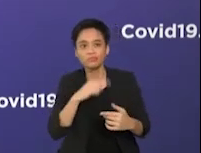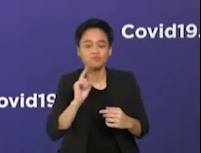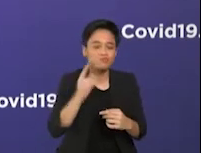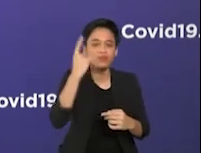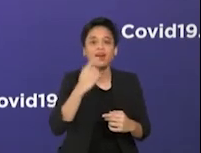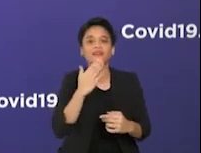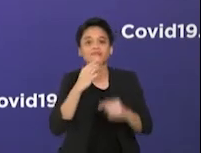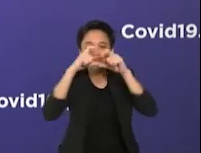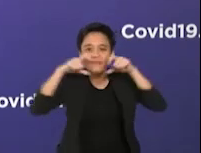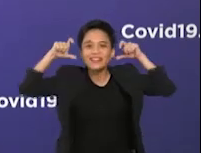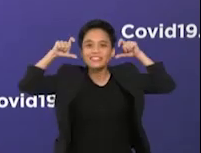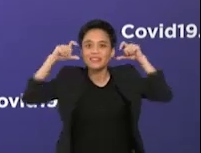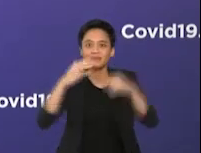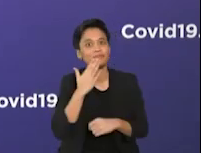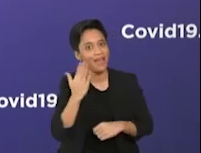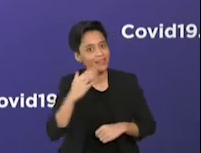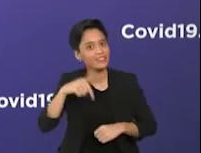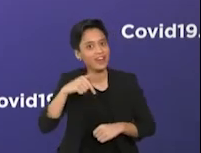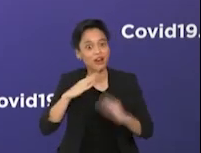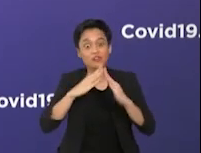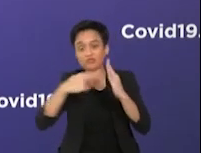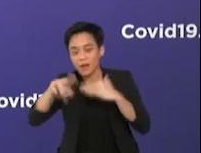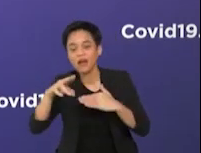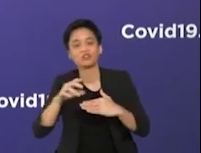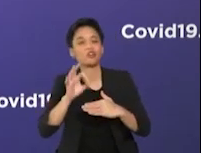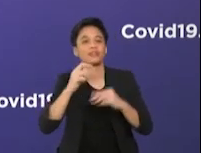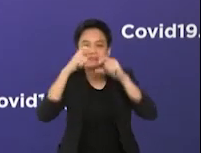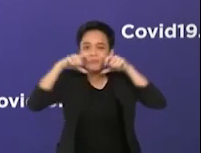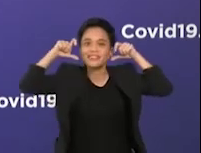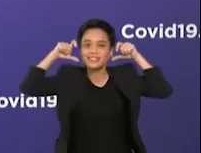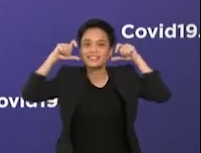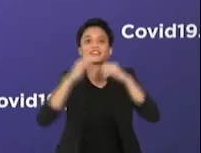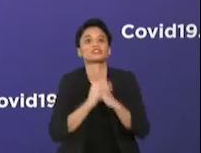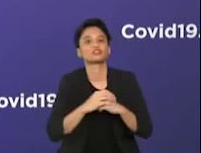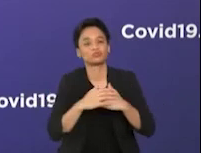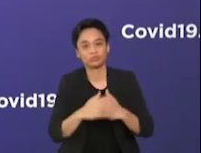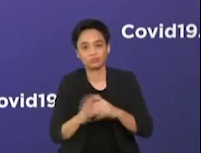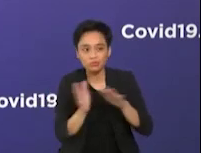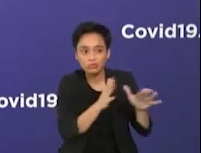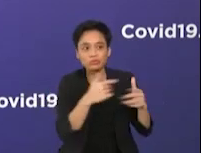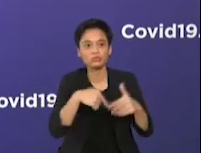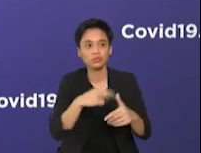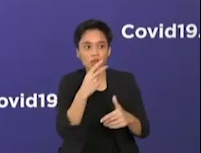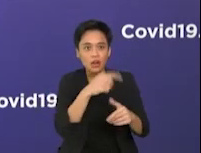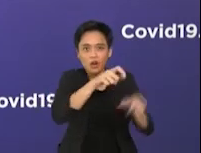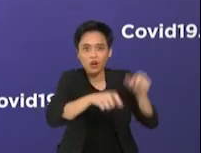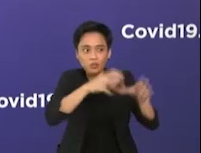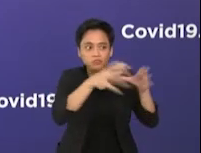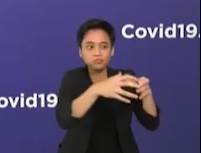masker manakala keluar rumah kita terbiasa untuk menghindari kerumunan